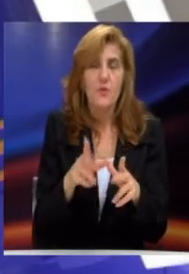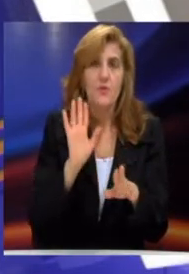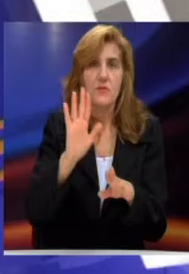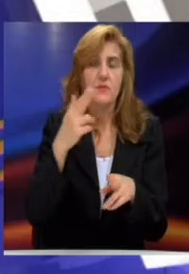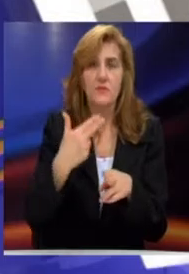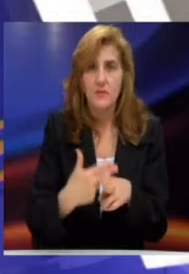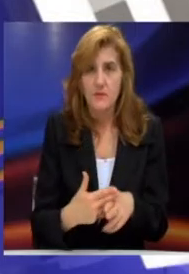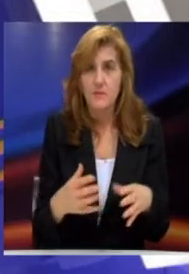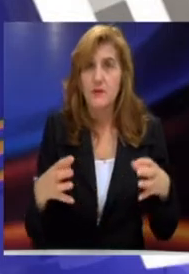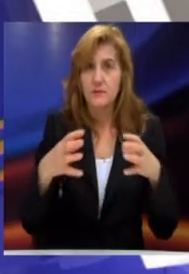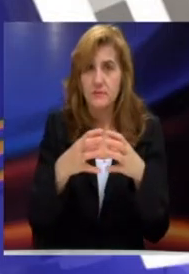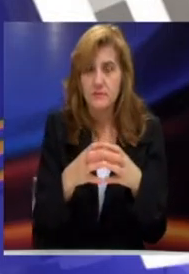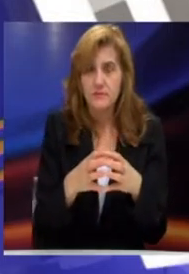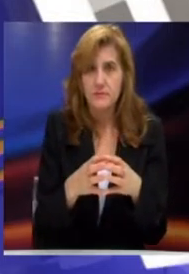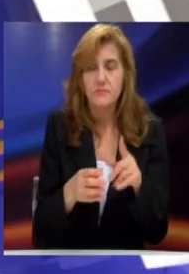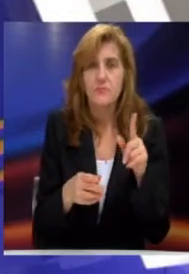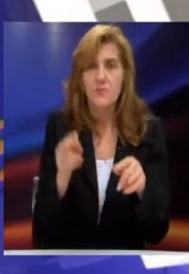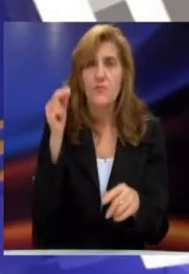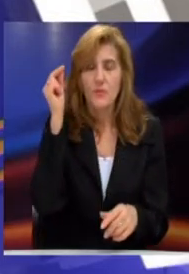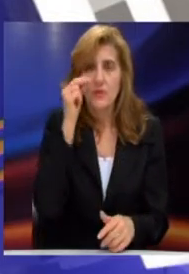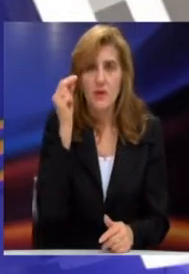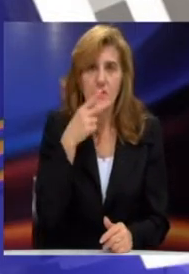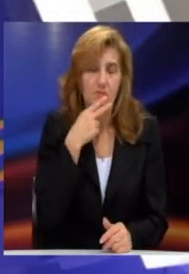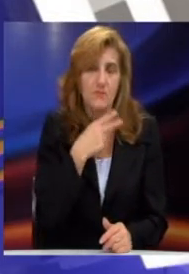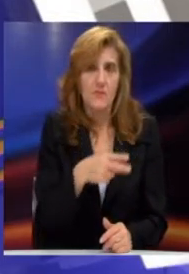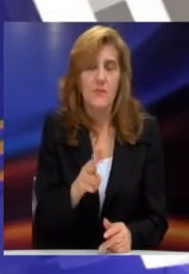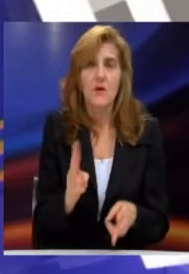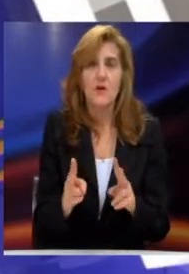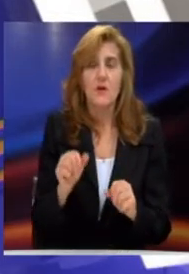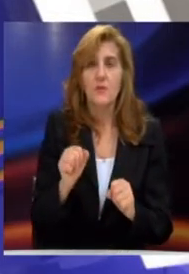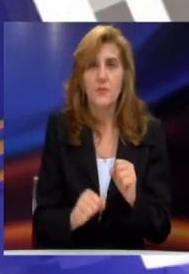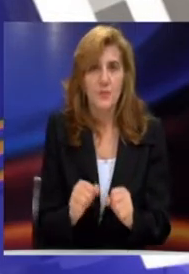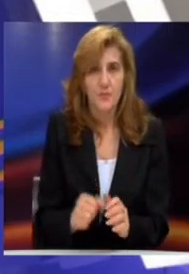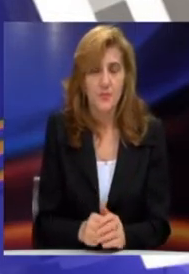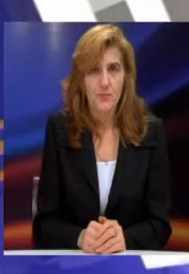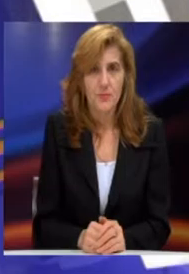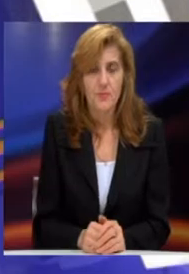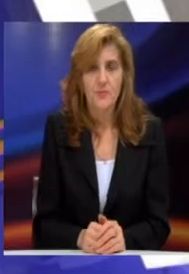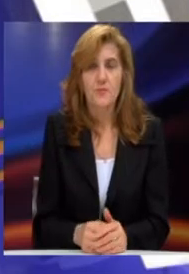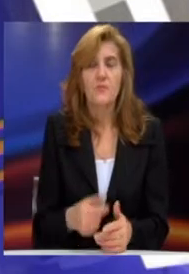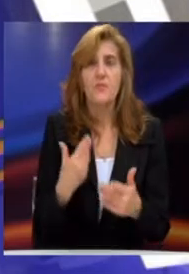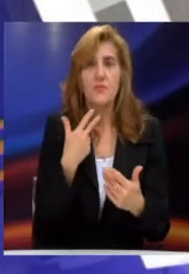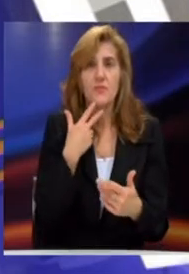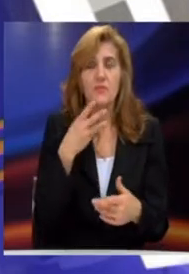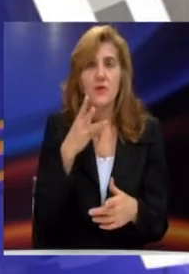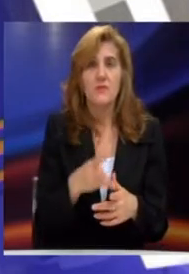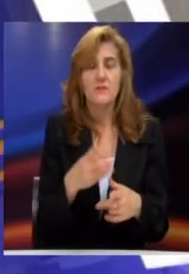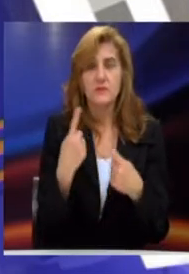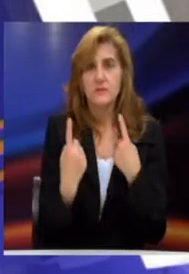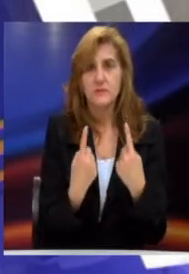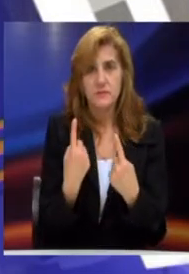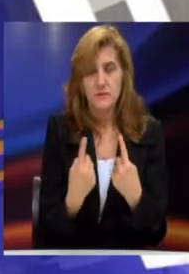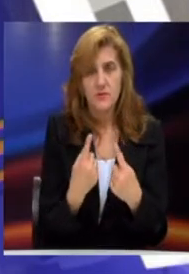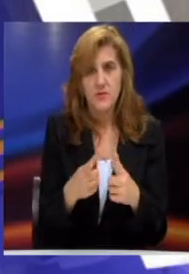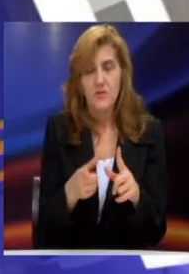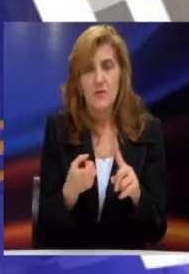koji se je sa njima. Ali ono što je jako važno, oni će morati naučiti na taj način da se snalaze, da procenjuju situaciju i da